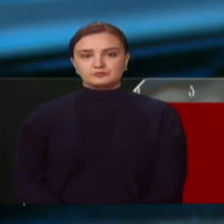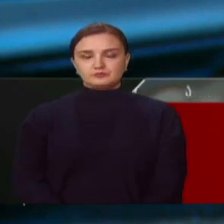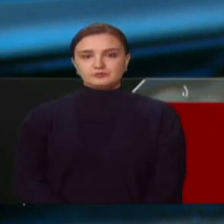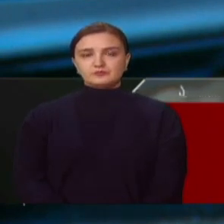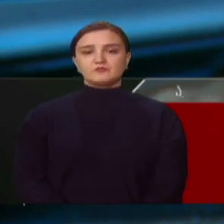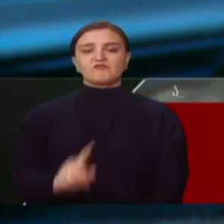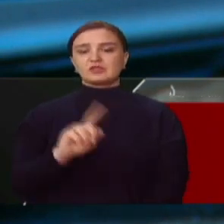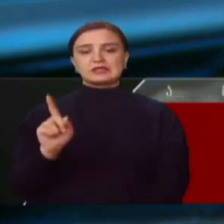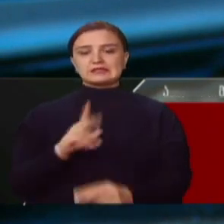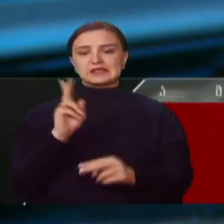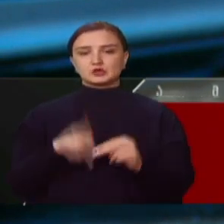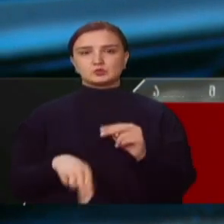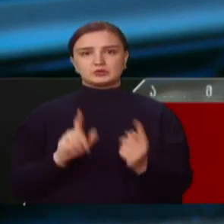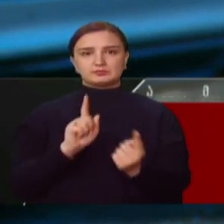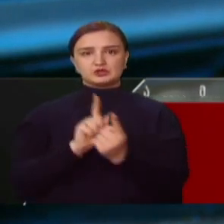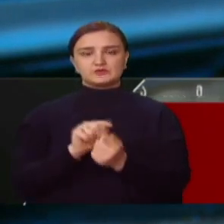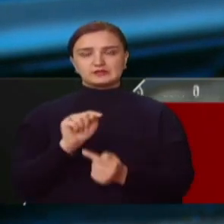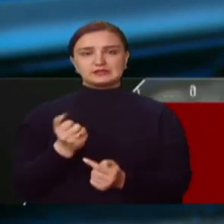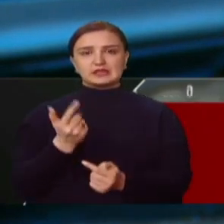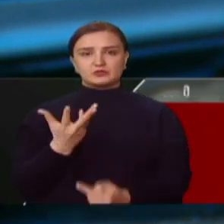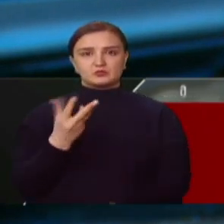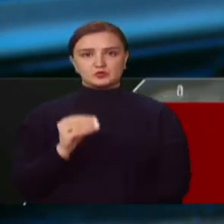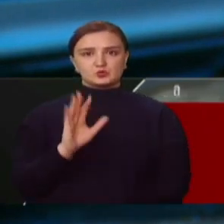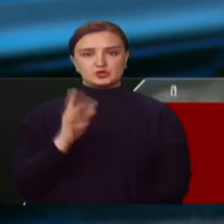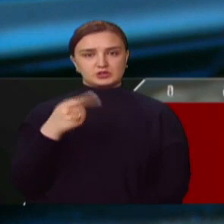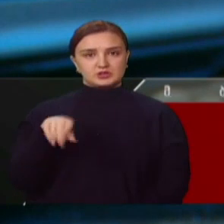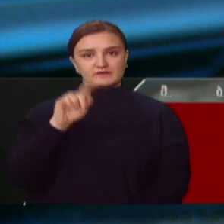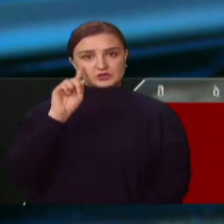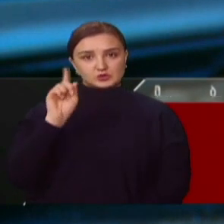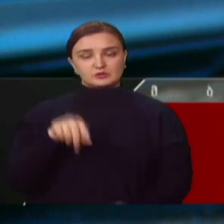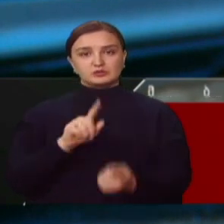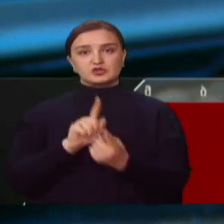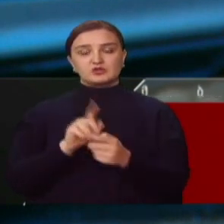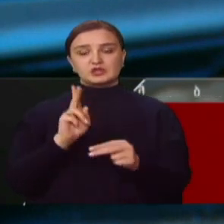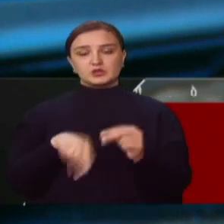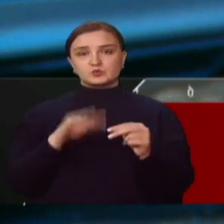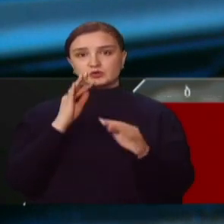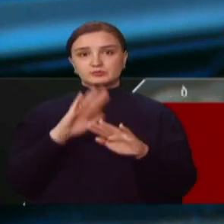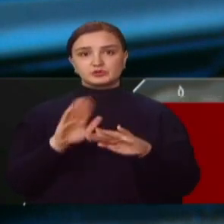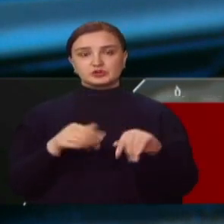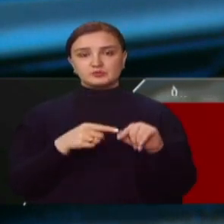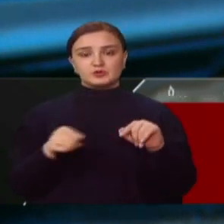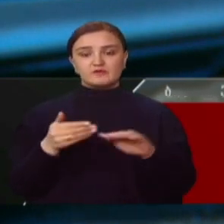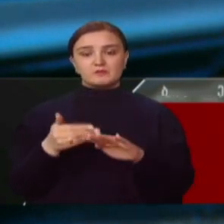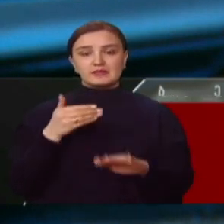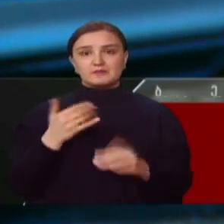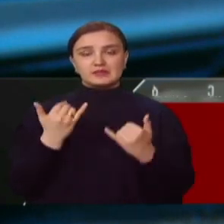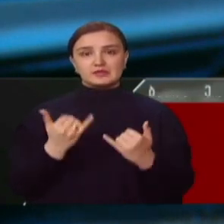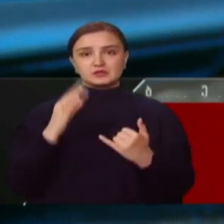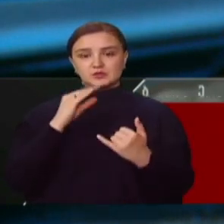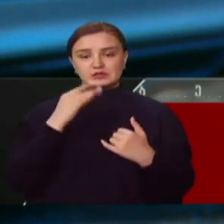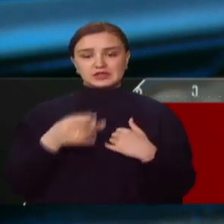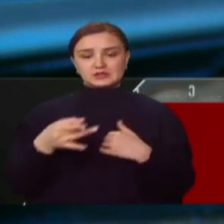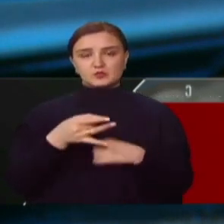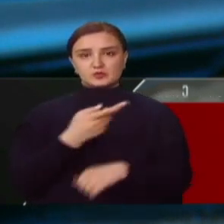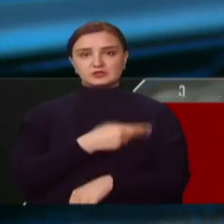რითი დასრულდება შეხვედრა ეს ალბათ რამდენიმე წუთში გახდება ცნობილი შეხვედრის დასრულების შემდგომ მანამდე კი დღეს როდესაც